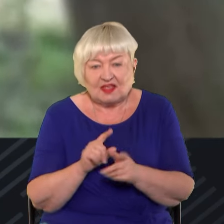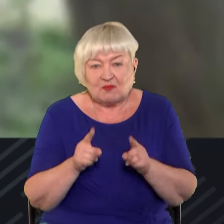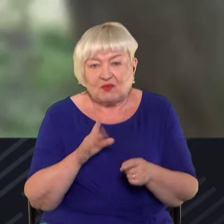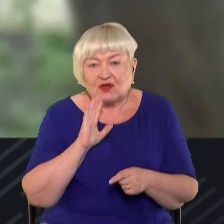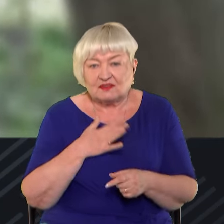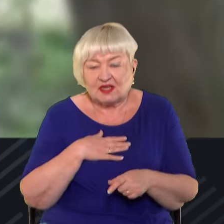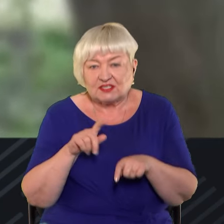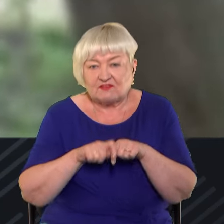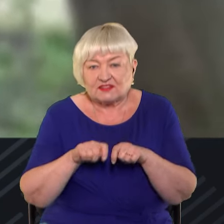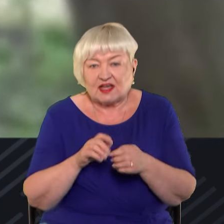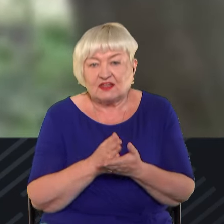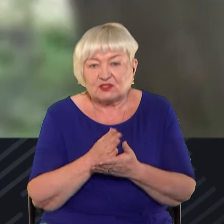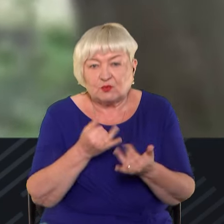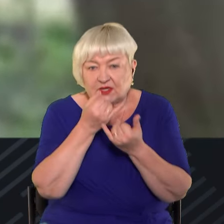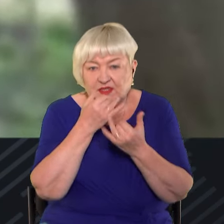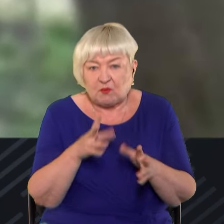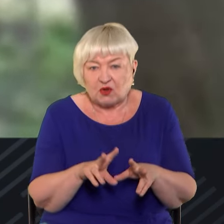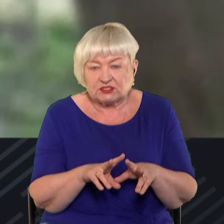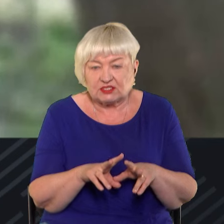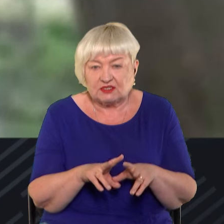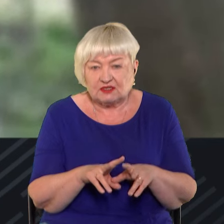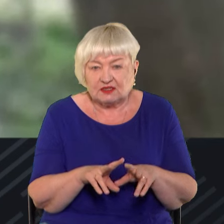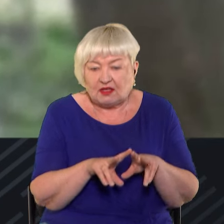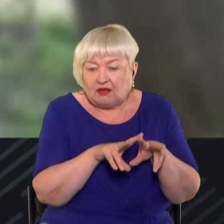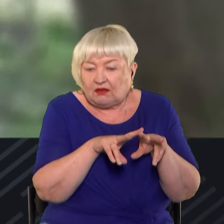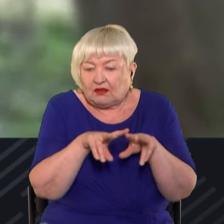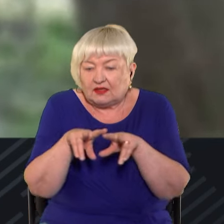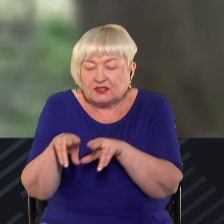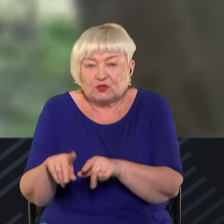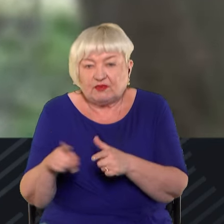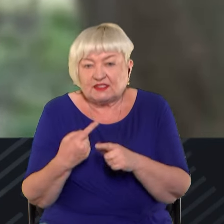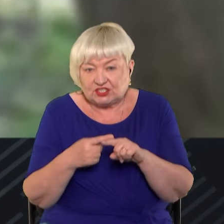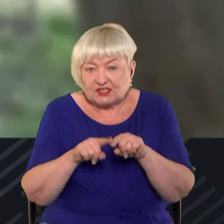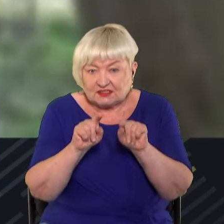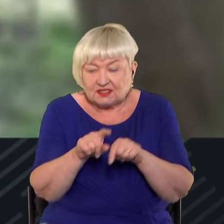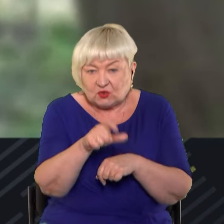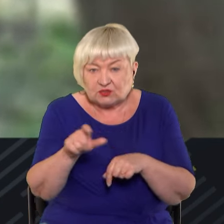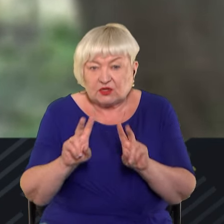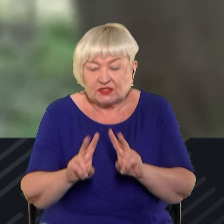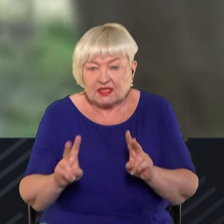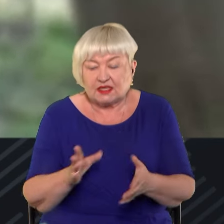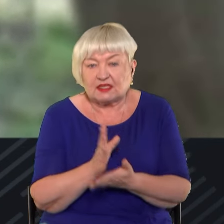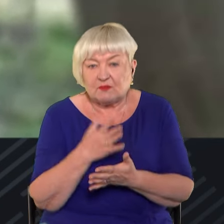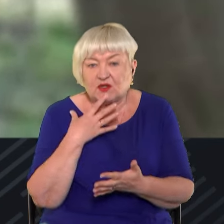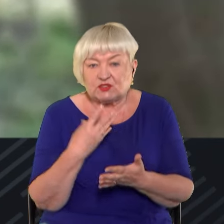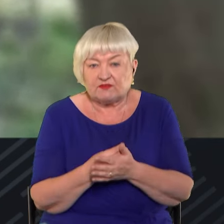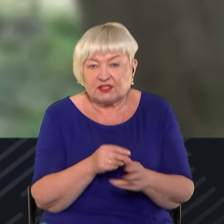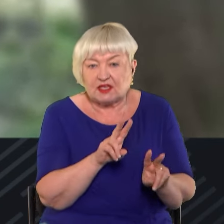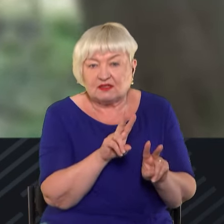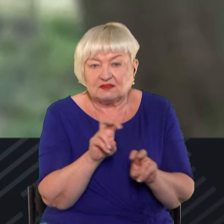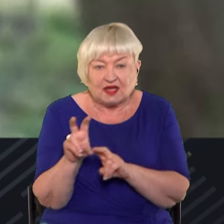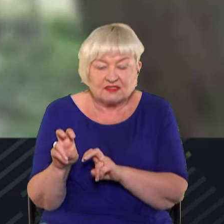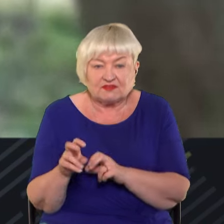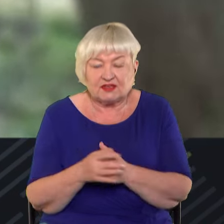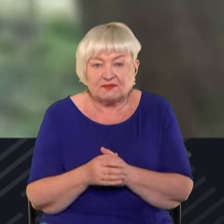служба навіть не може ідентифікувати, чи ті юридичні особи, які мають в своїй назві